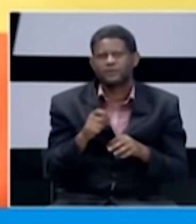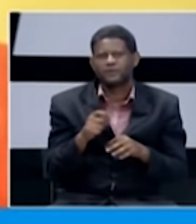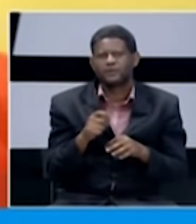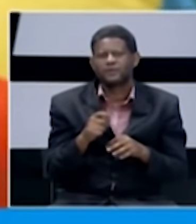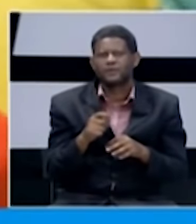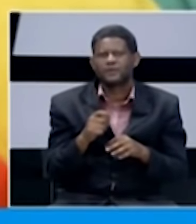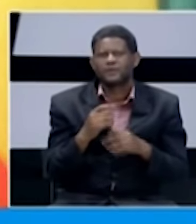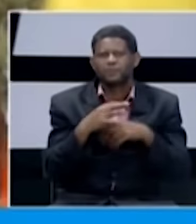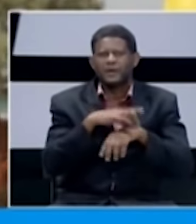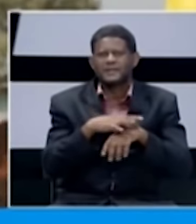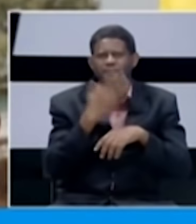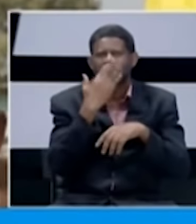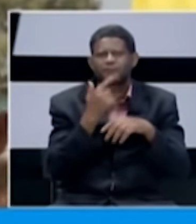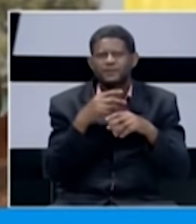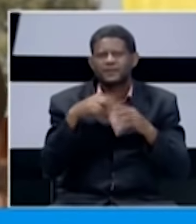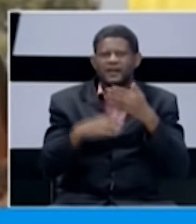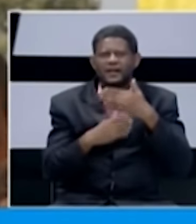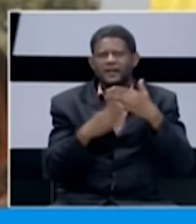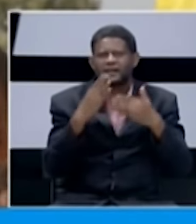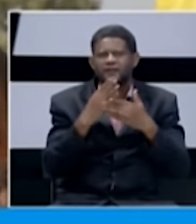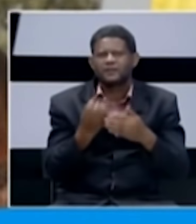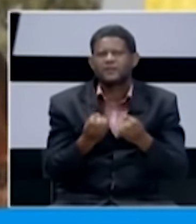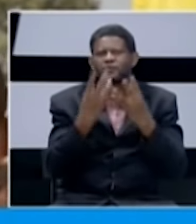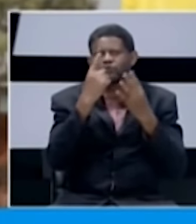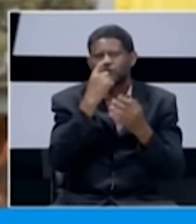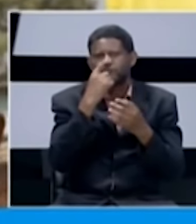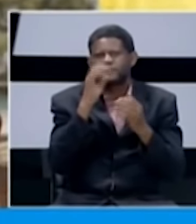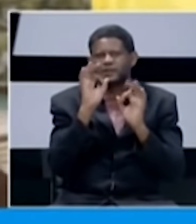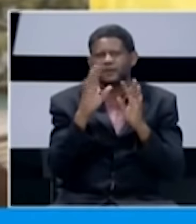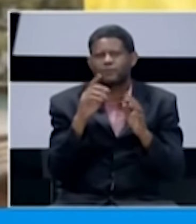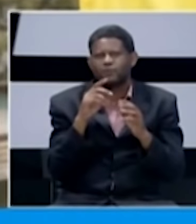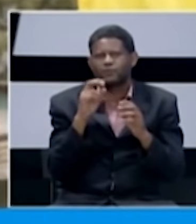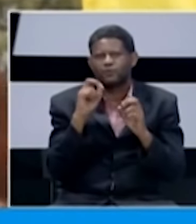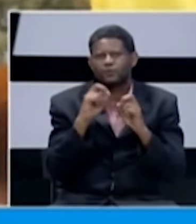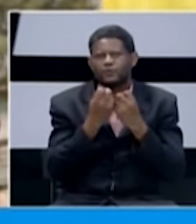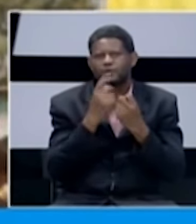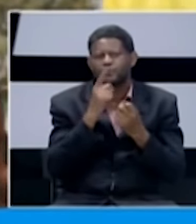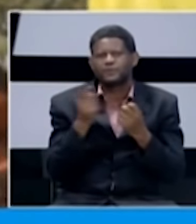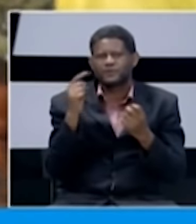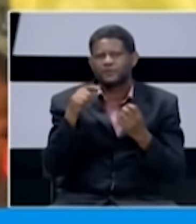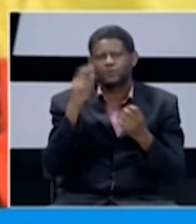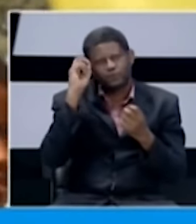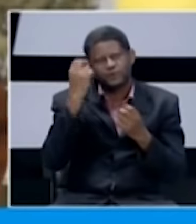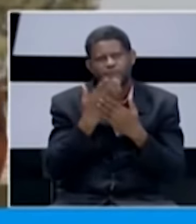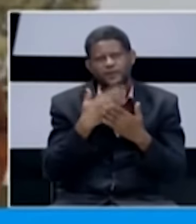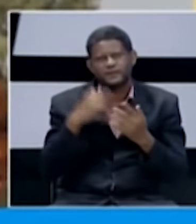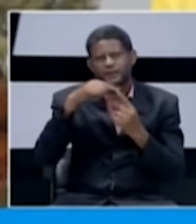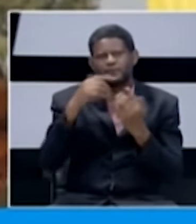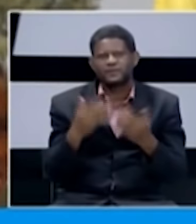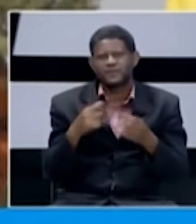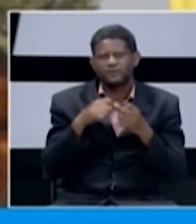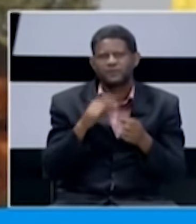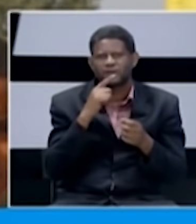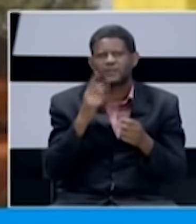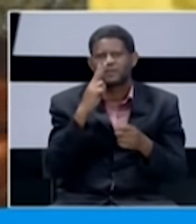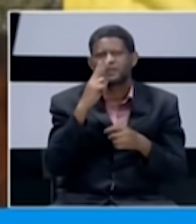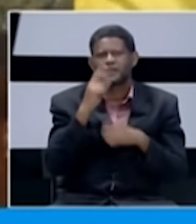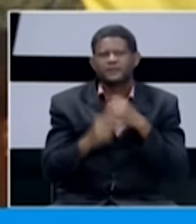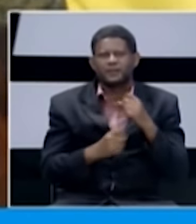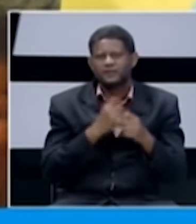استحنت سه بزح لیم دزد لو دری زود دم نگاه اسکاب حجی از این حنایو اسکاب کزی کل تعمد